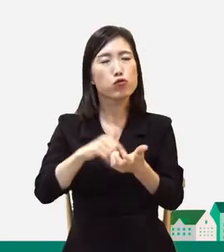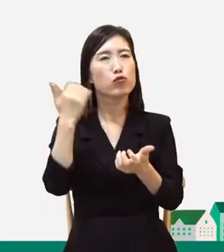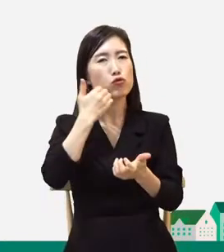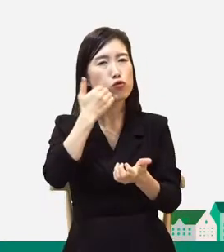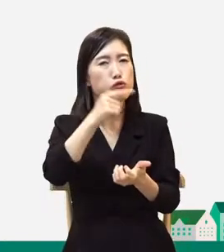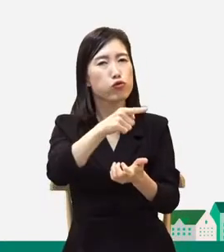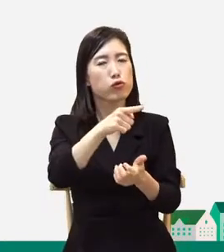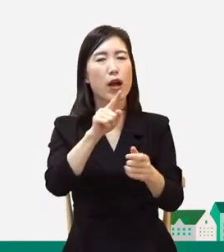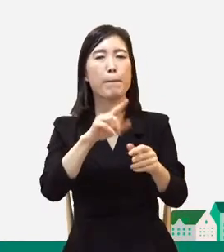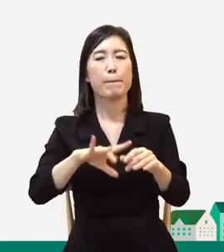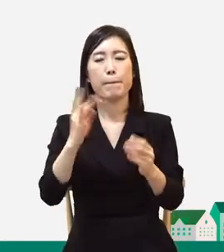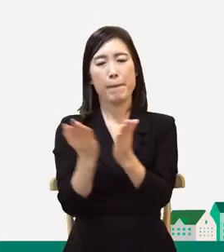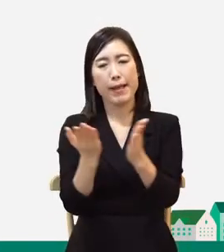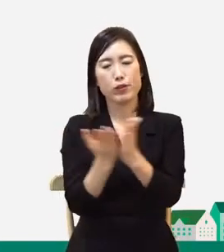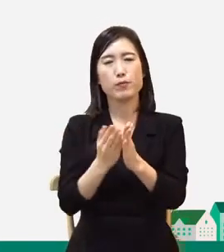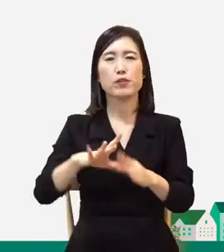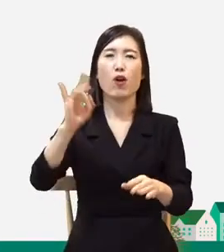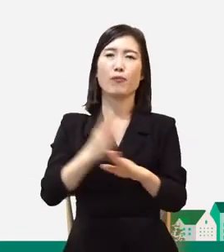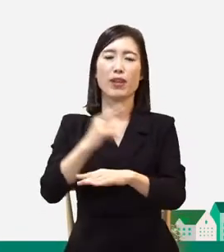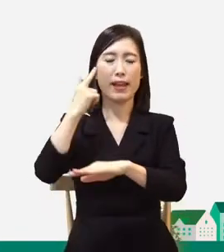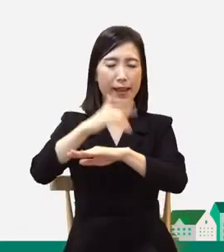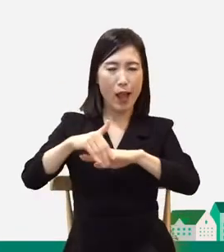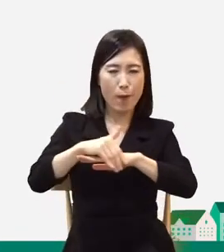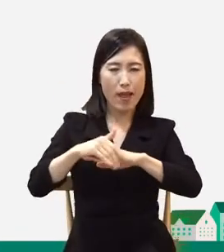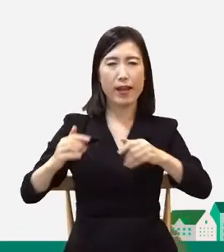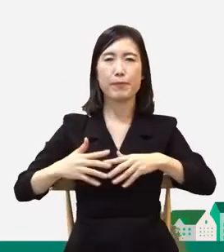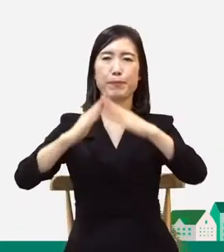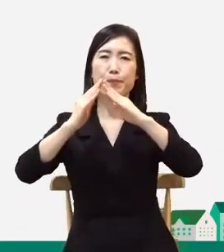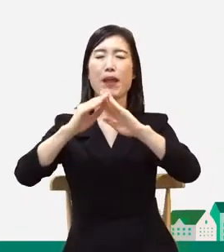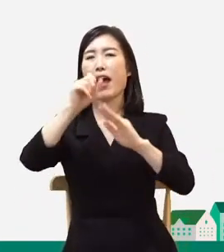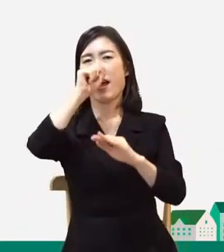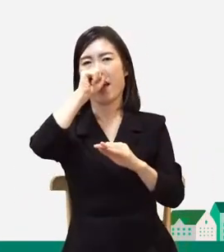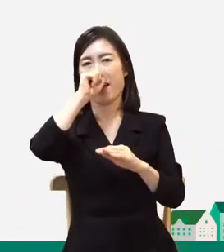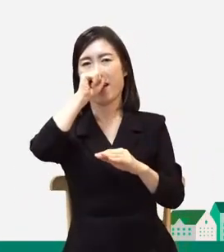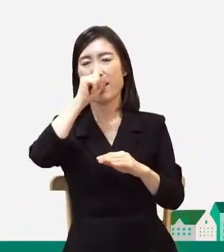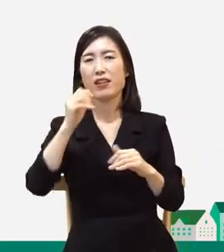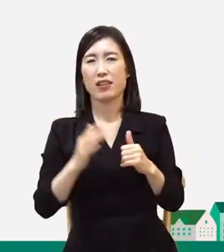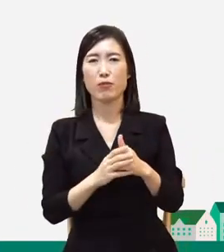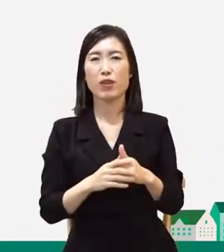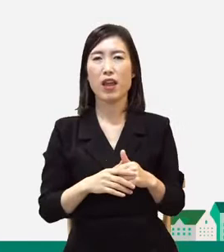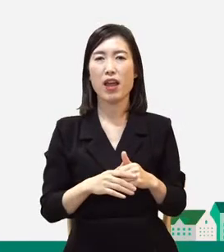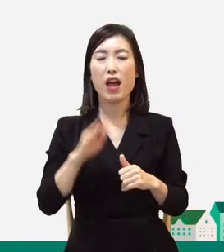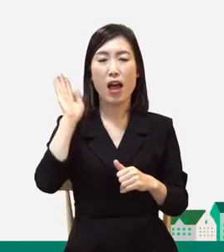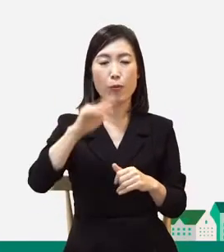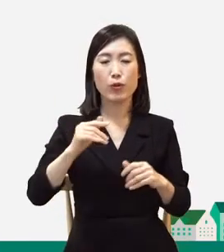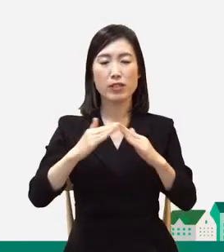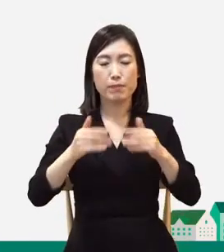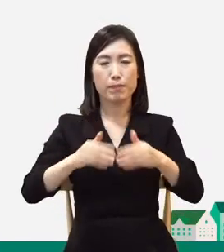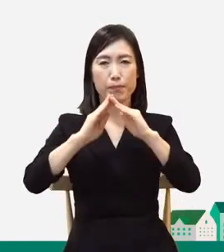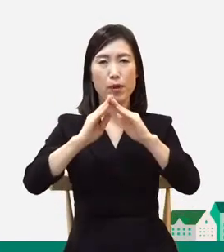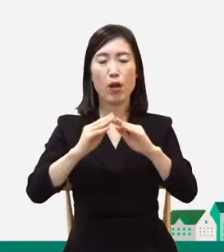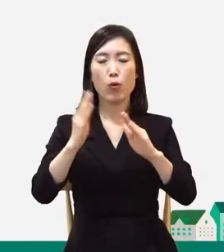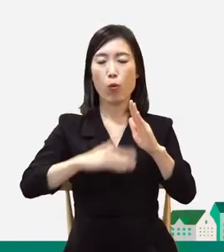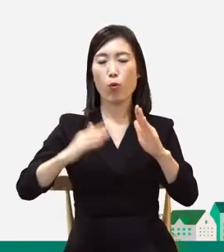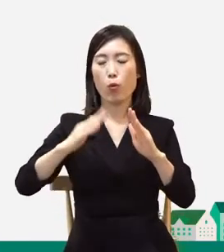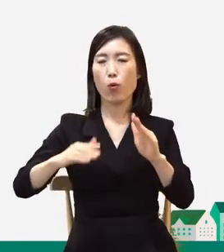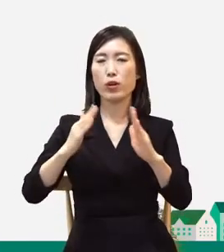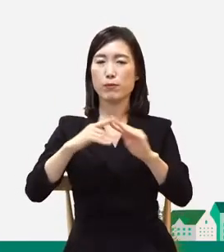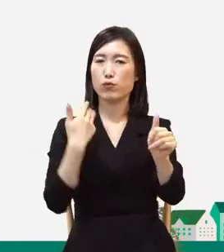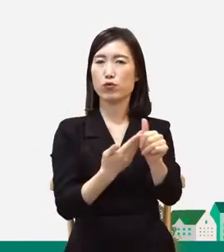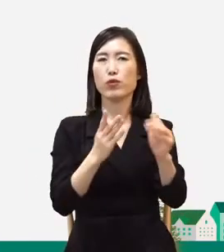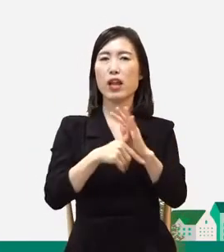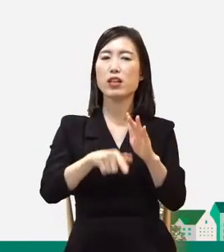다 감당하기 좀 어렵다. 오히려 민간 주체들은 좀 수요자들이 필요로 하는 내용들을 설계에 적절하게 반영해서 구현해낼 수